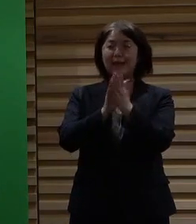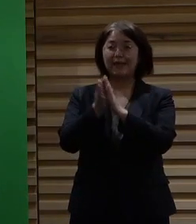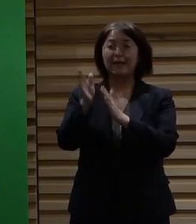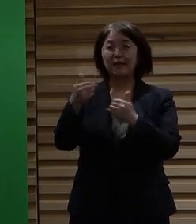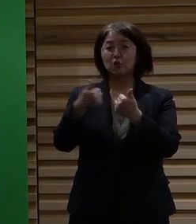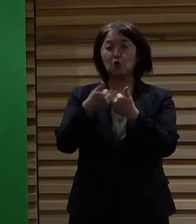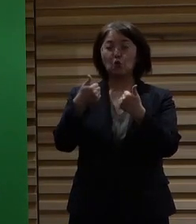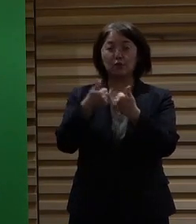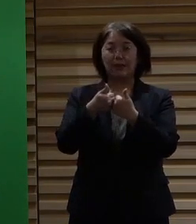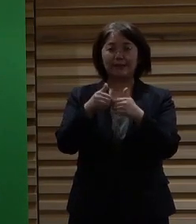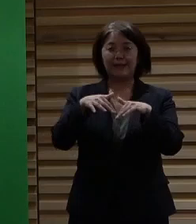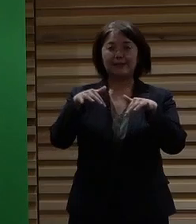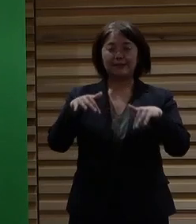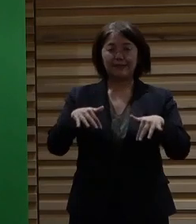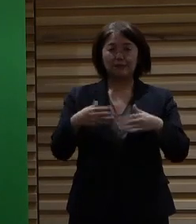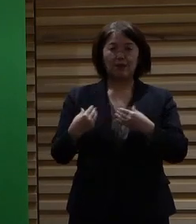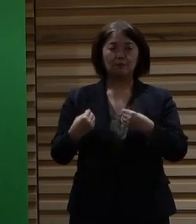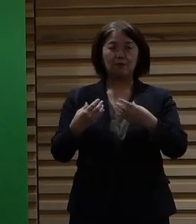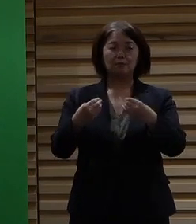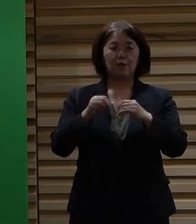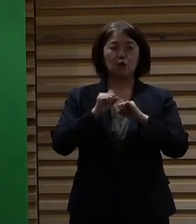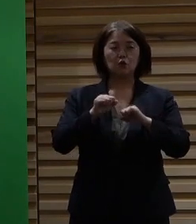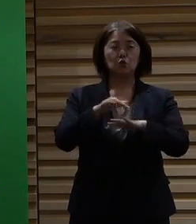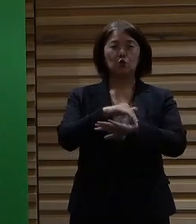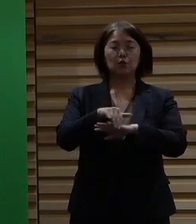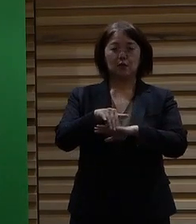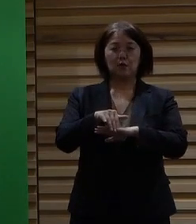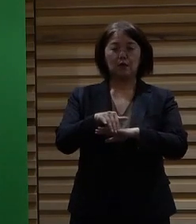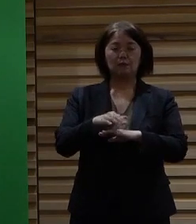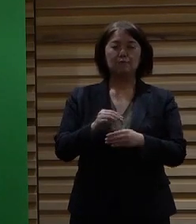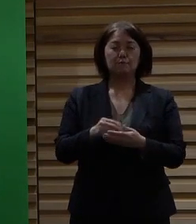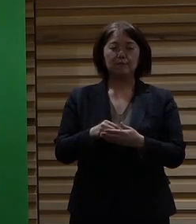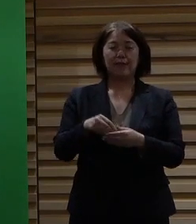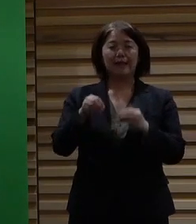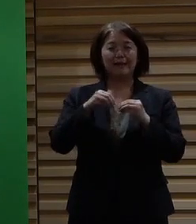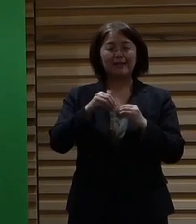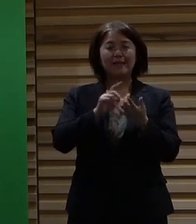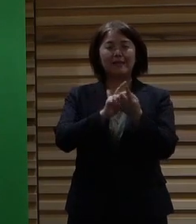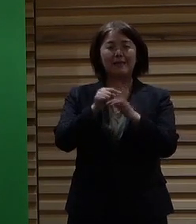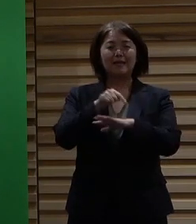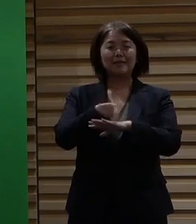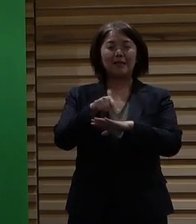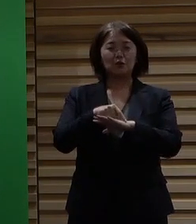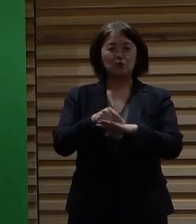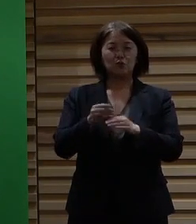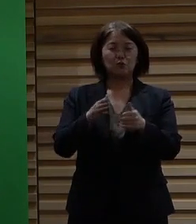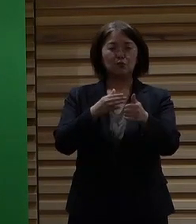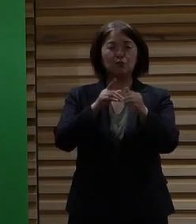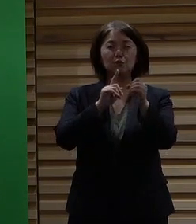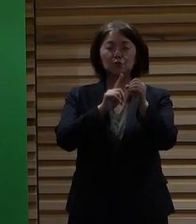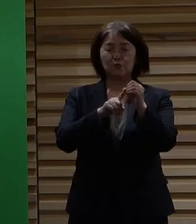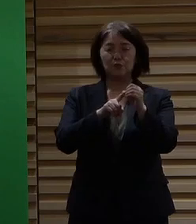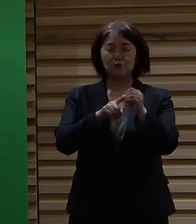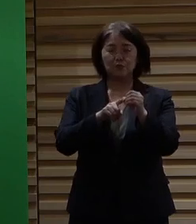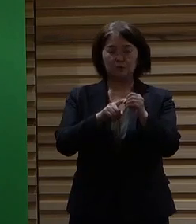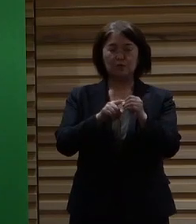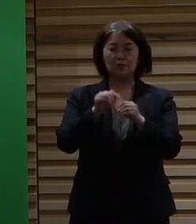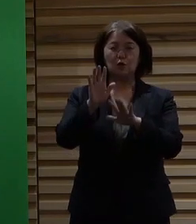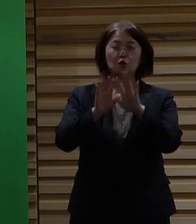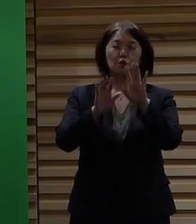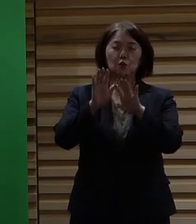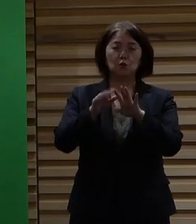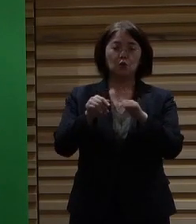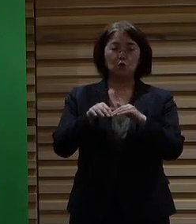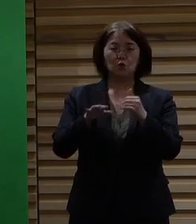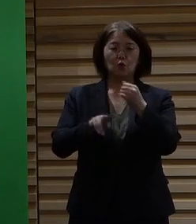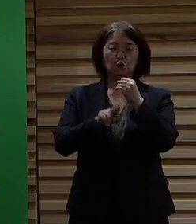相談の体制を維持をしてまいります。また、自主的な感染対策を促すためにも、感染状況や流行株の特徴